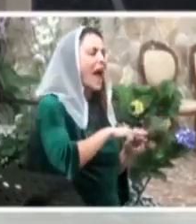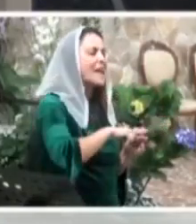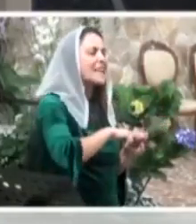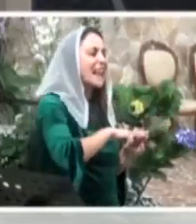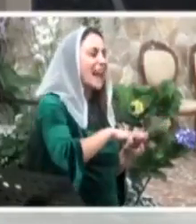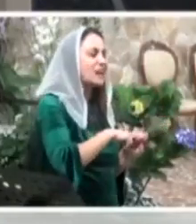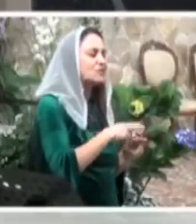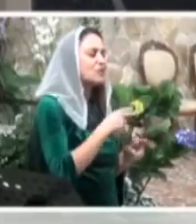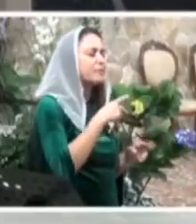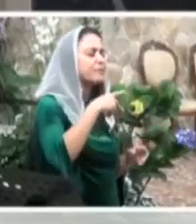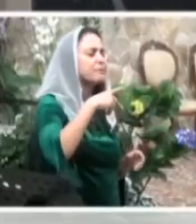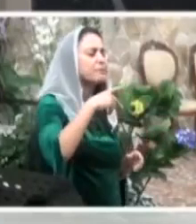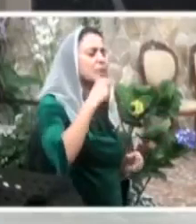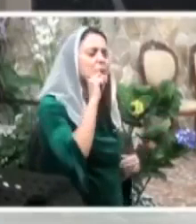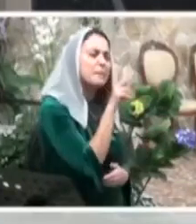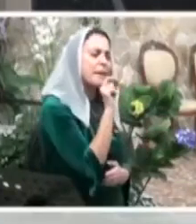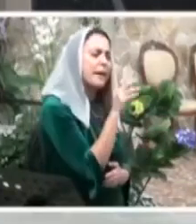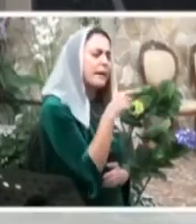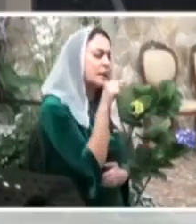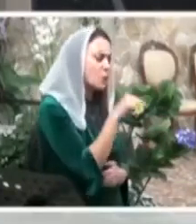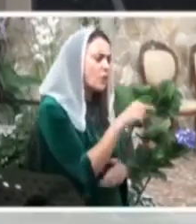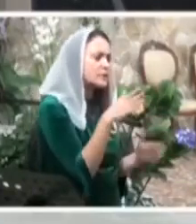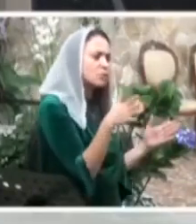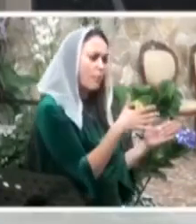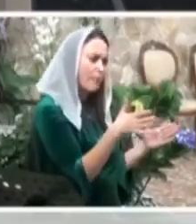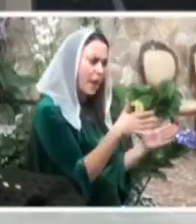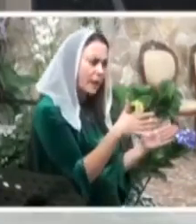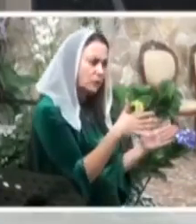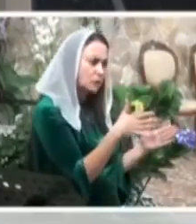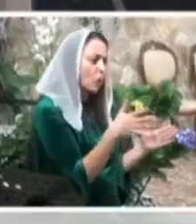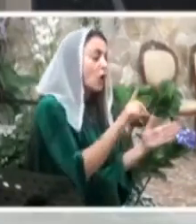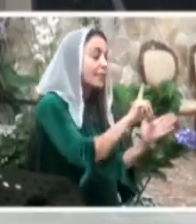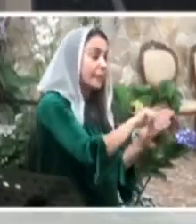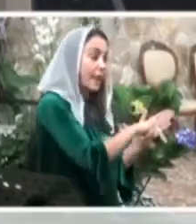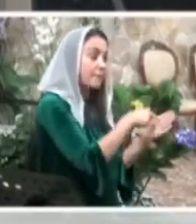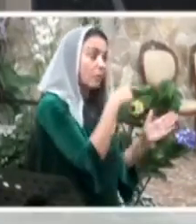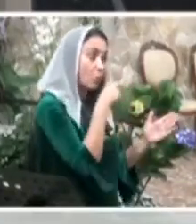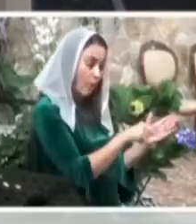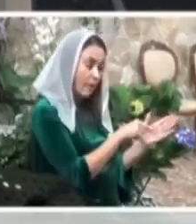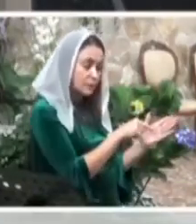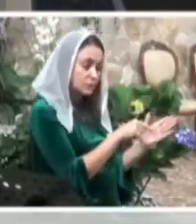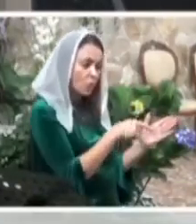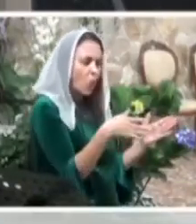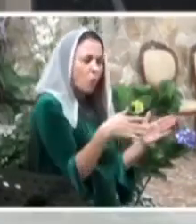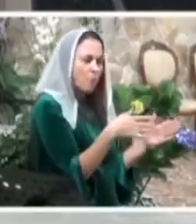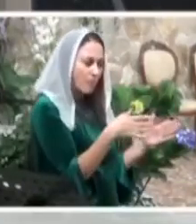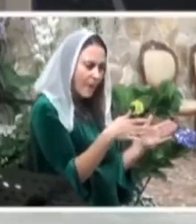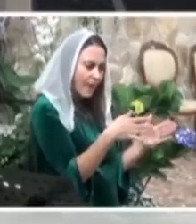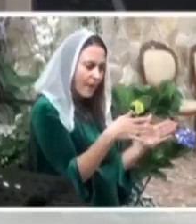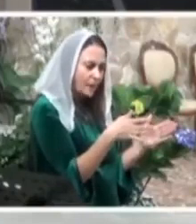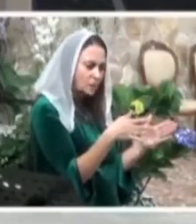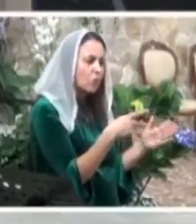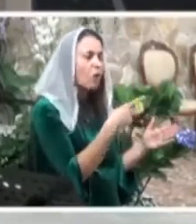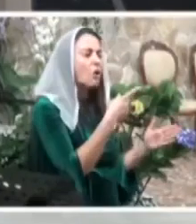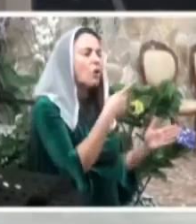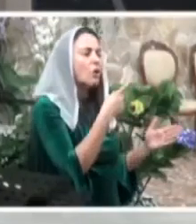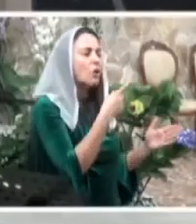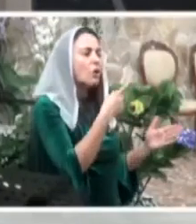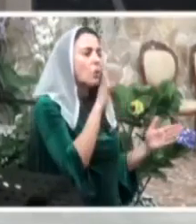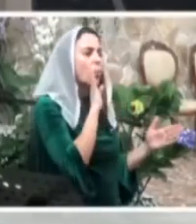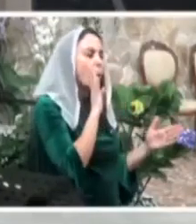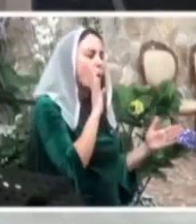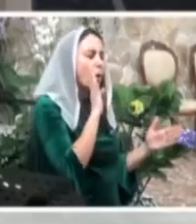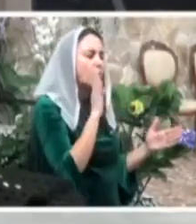no, parla di questo momento, di questo tempo. È un momento, un tempo in cui